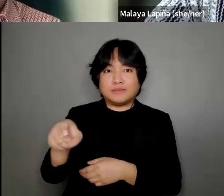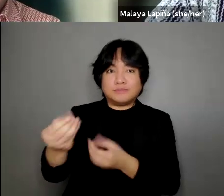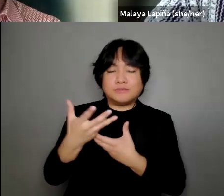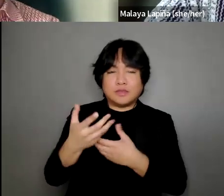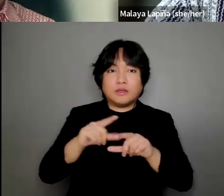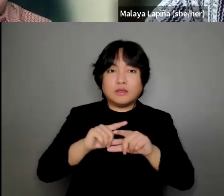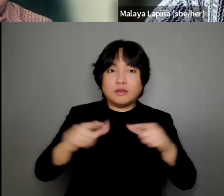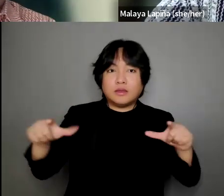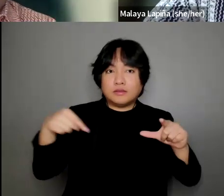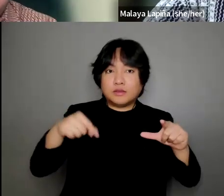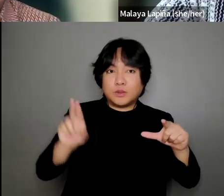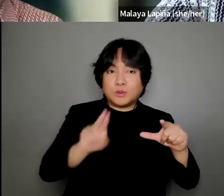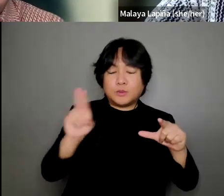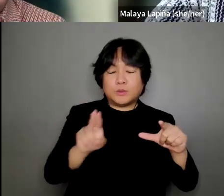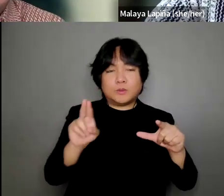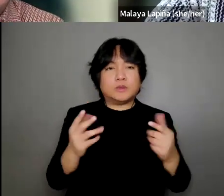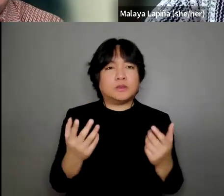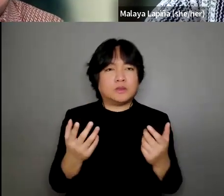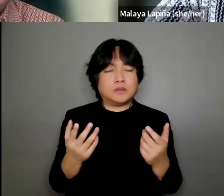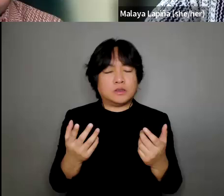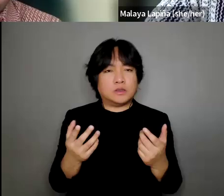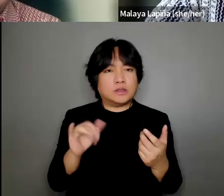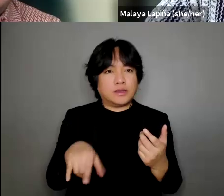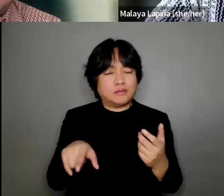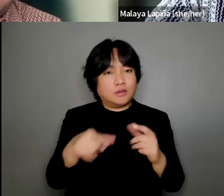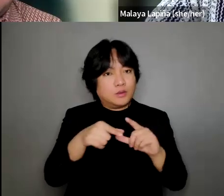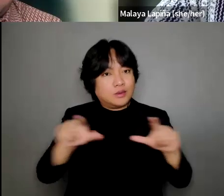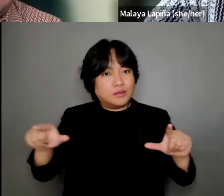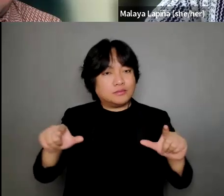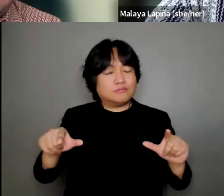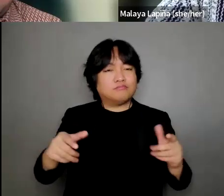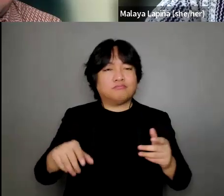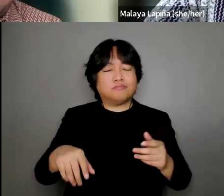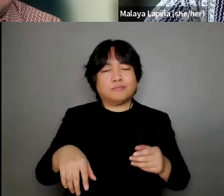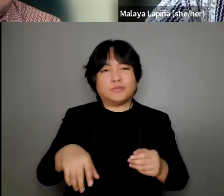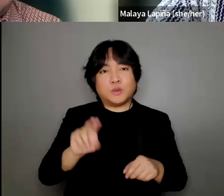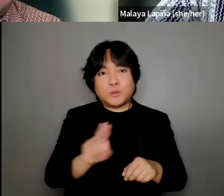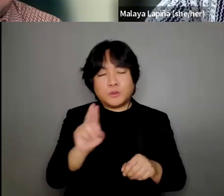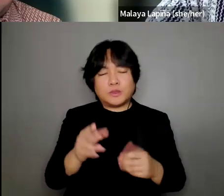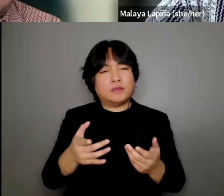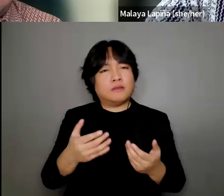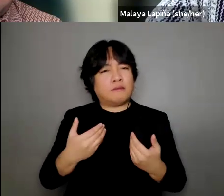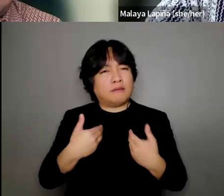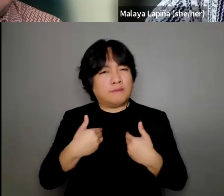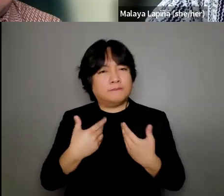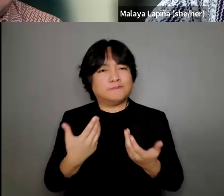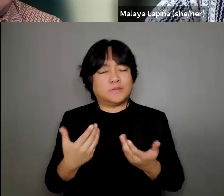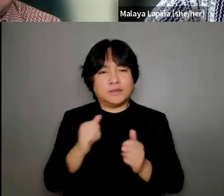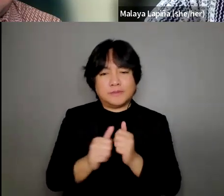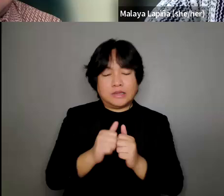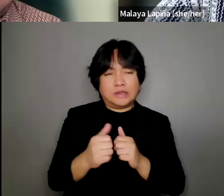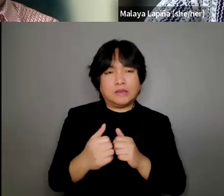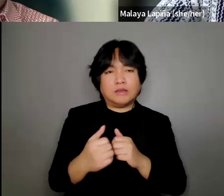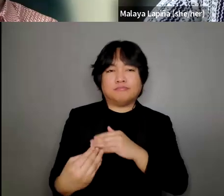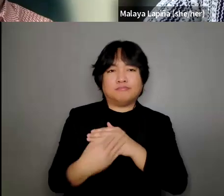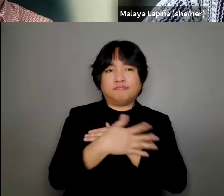are using to write our articles is one I think one factor siya sa usapin ng decoloniality.